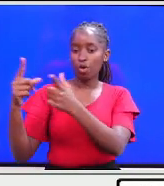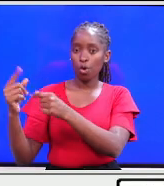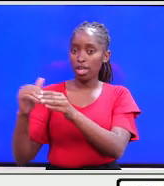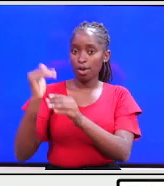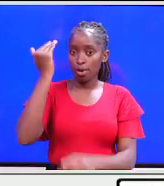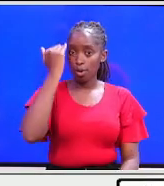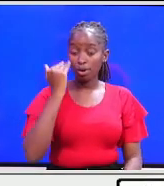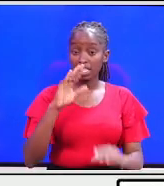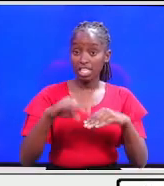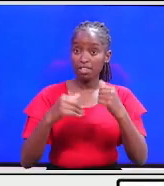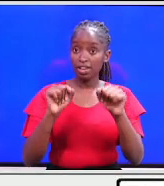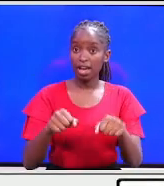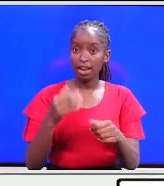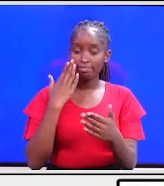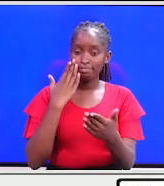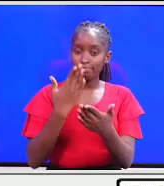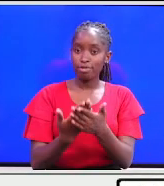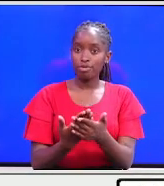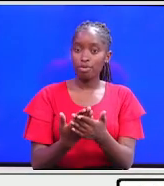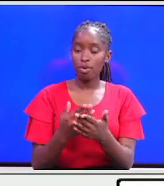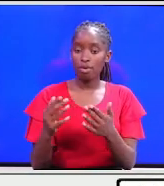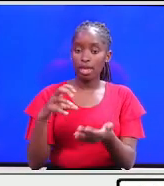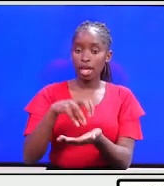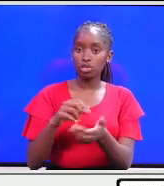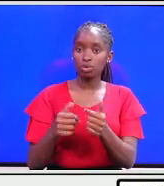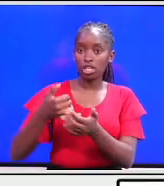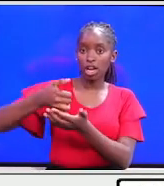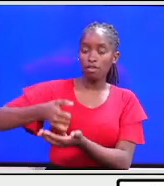ili kuweza kutoa ushuhuda kuhusiana na kesi ambayo inamkabili